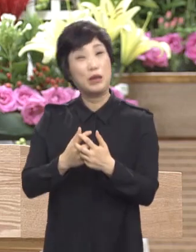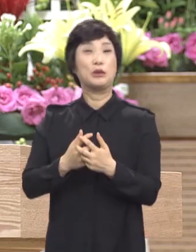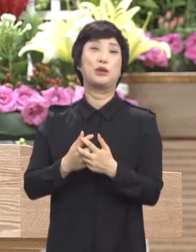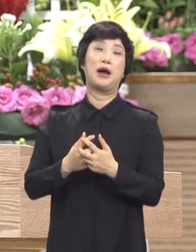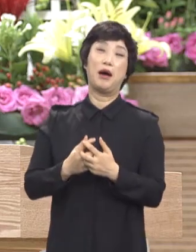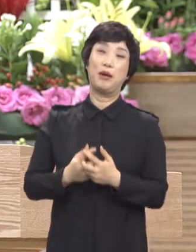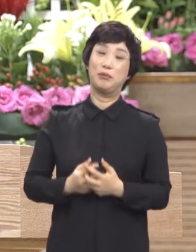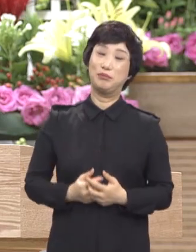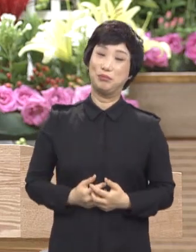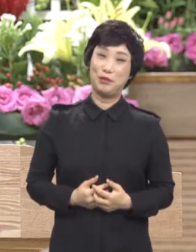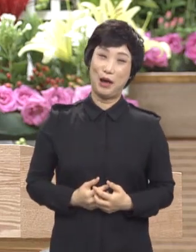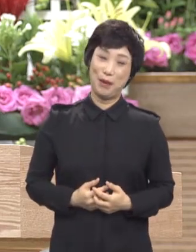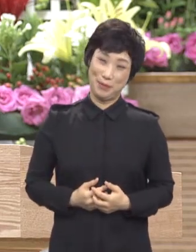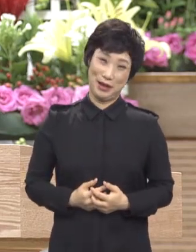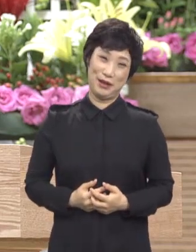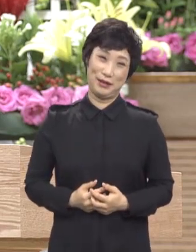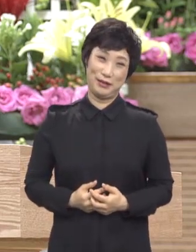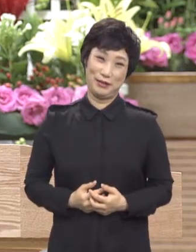충만하더라.